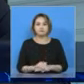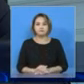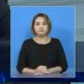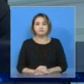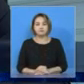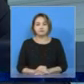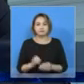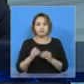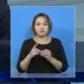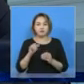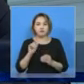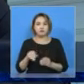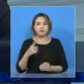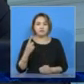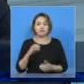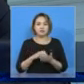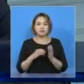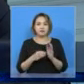жаңағы 11 мың бірінші компонент,